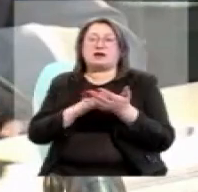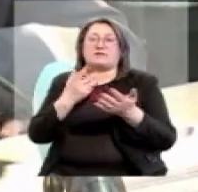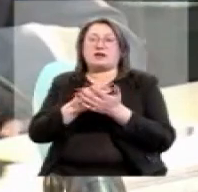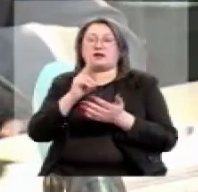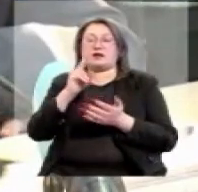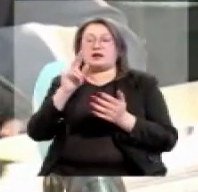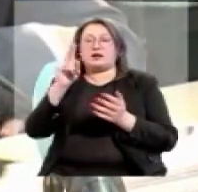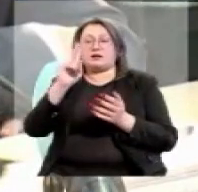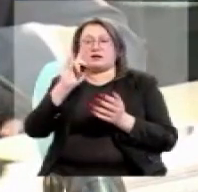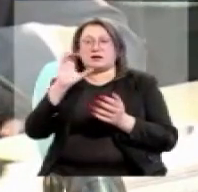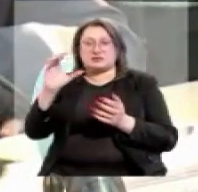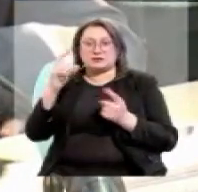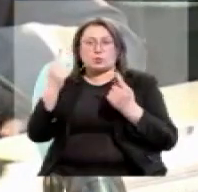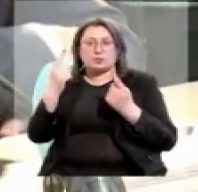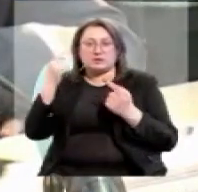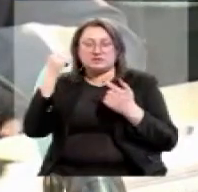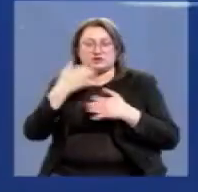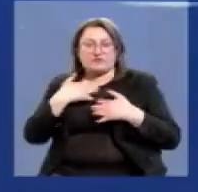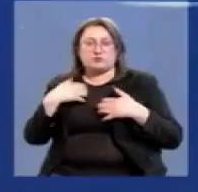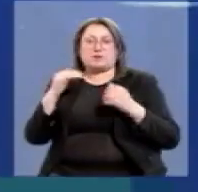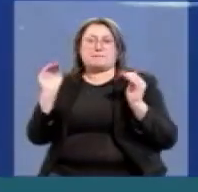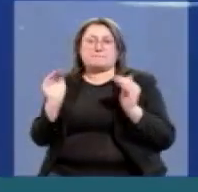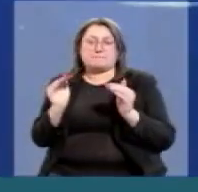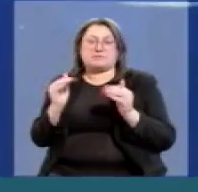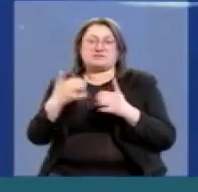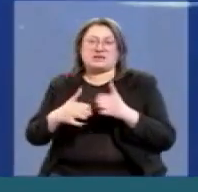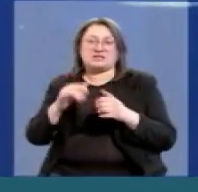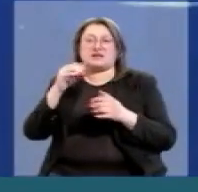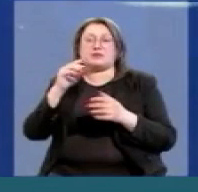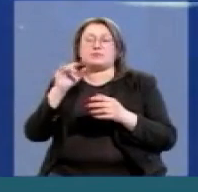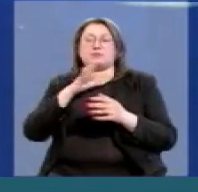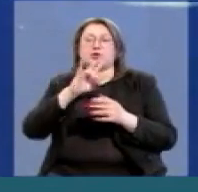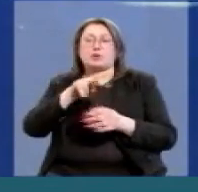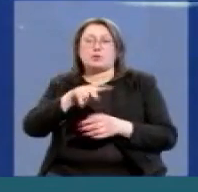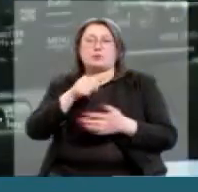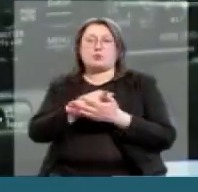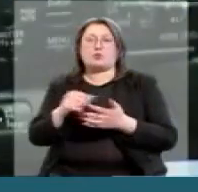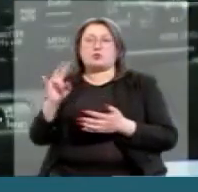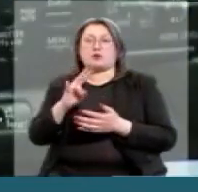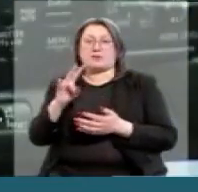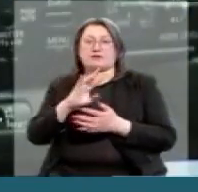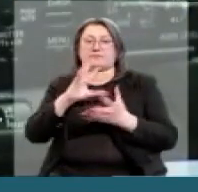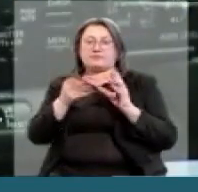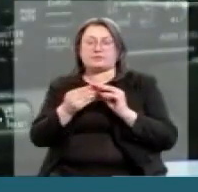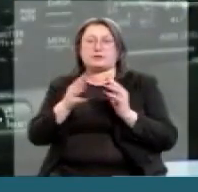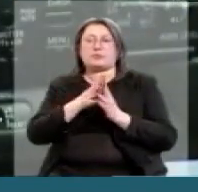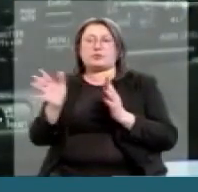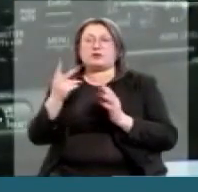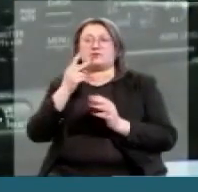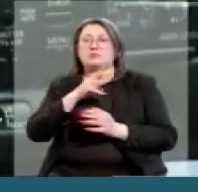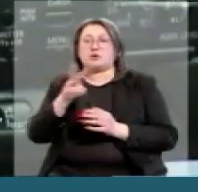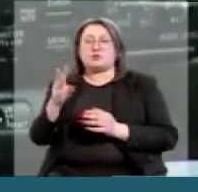малдарға ревакцинация шаралары жасалды. Нәтижесінде облыста 2 миллионнан астам мал басына екпе салынған. Жалпы мал ауруының індетімен